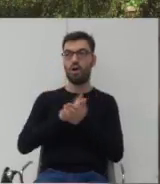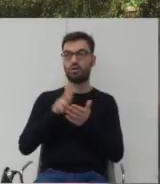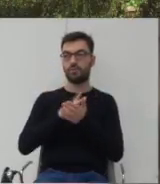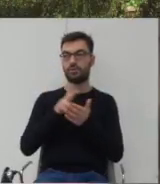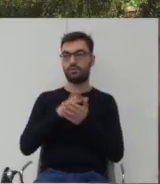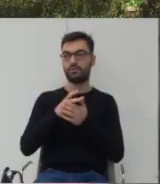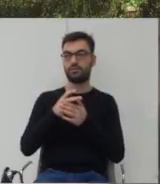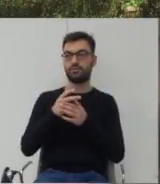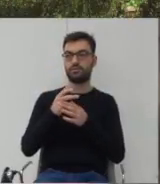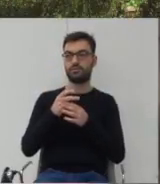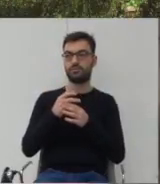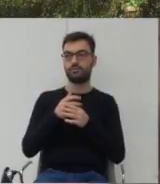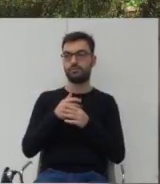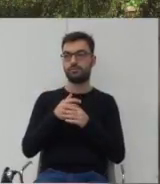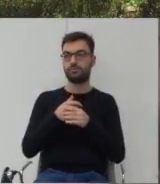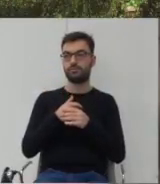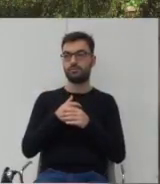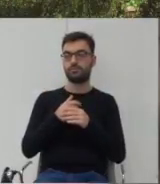18 jest